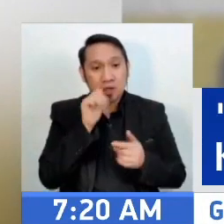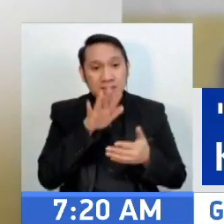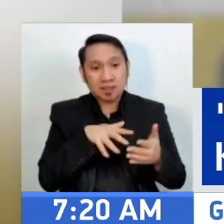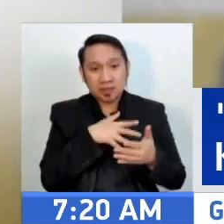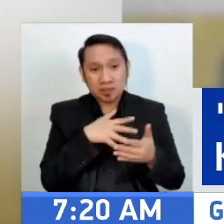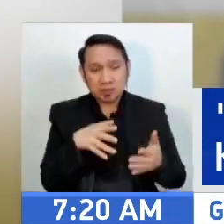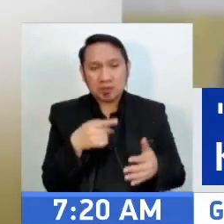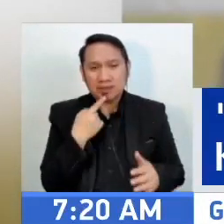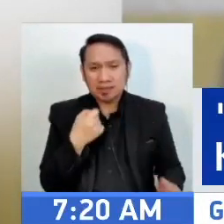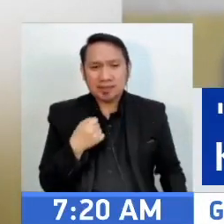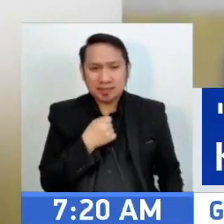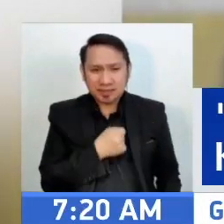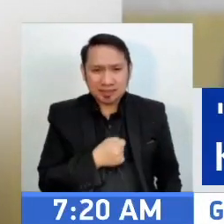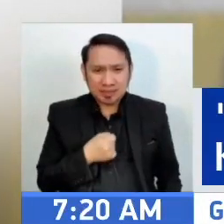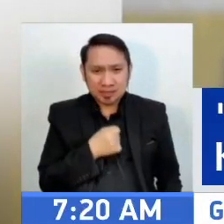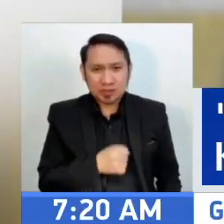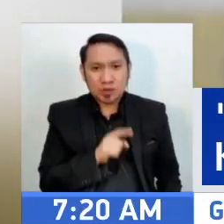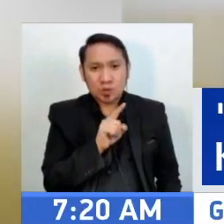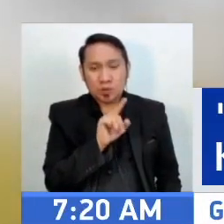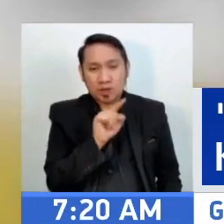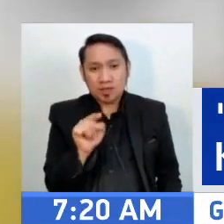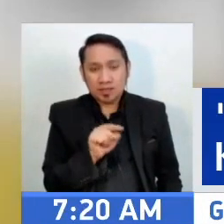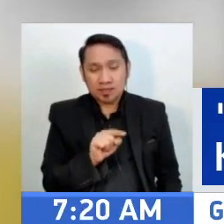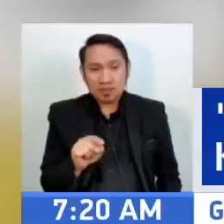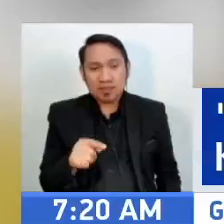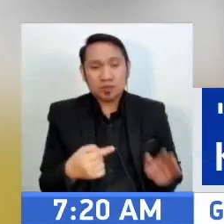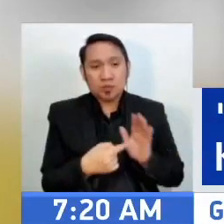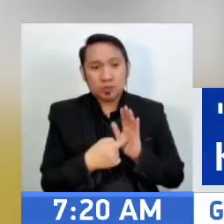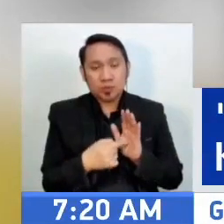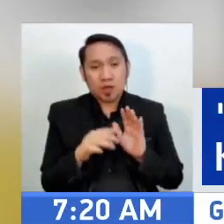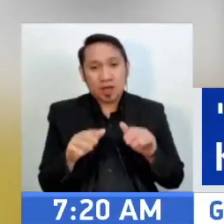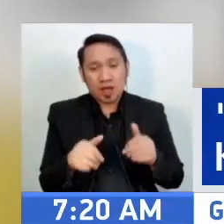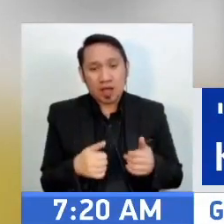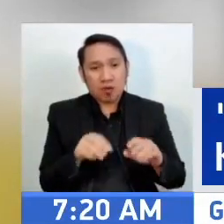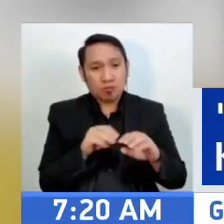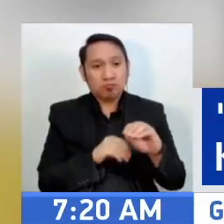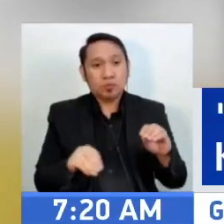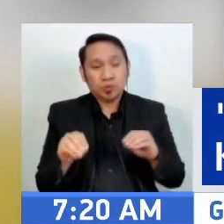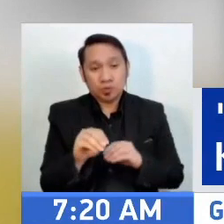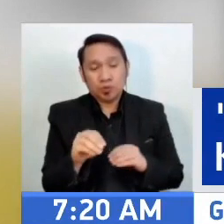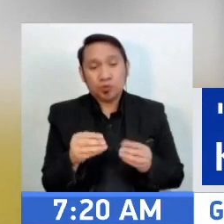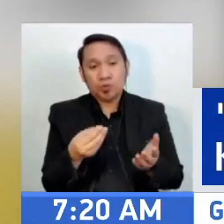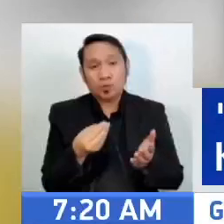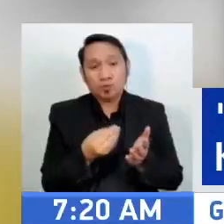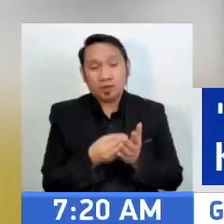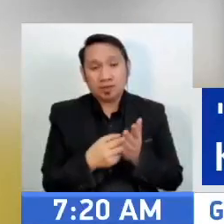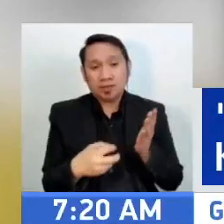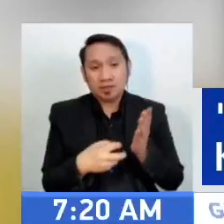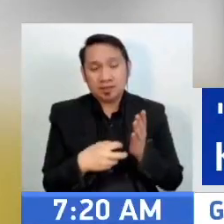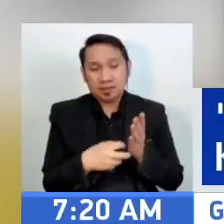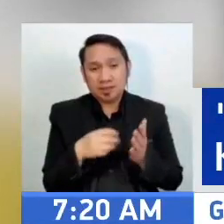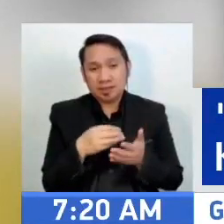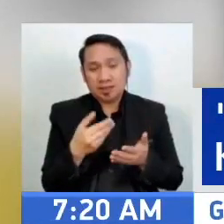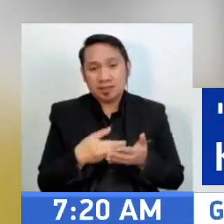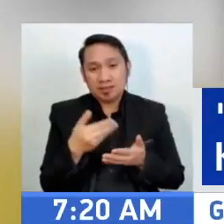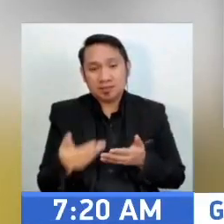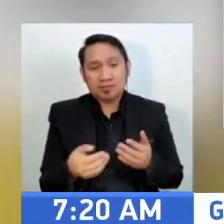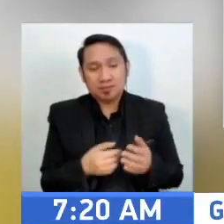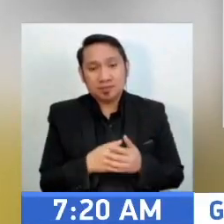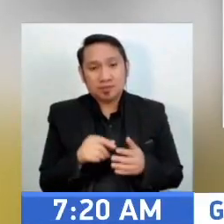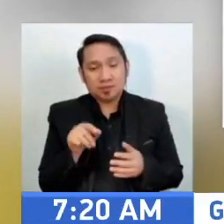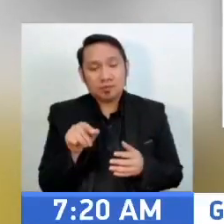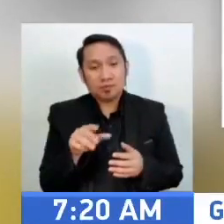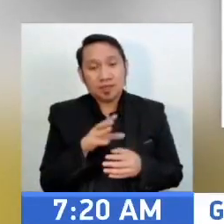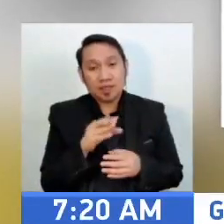ang 1Z at nagpost sila ng details kung paano i-refund ang tickets at merch na nabili. Patuloy naman daw ang paghahanda ng SB19